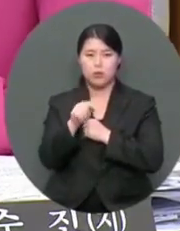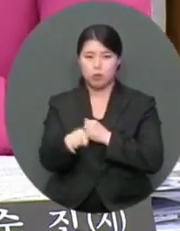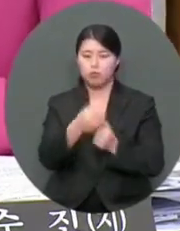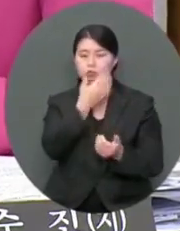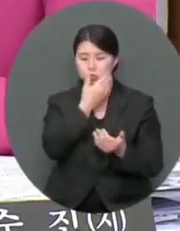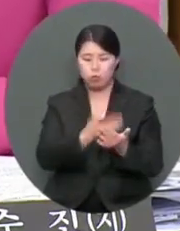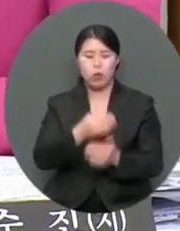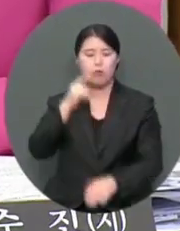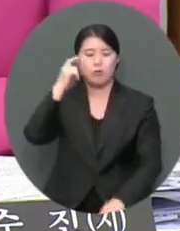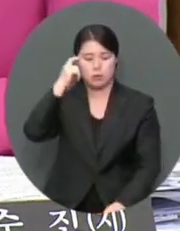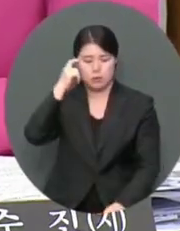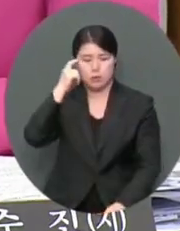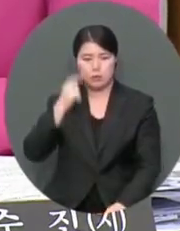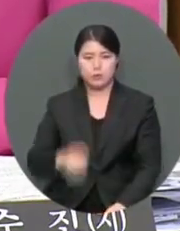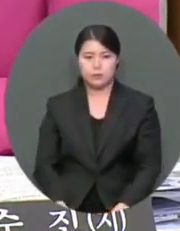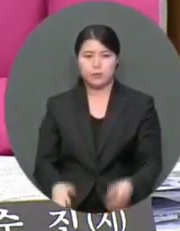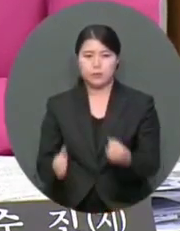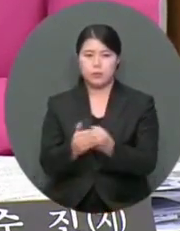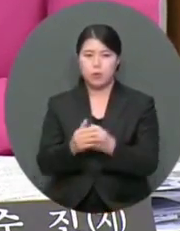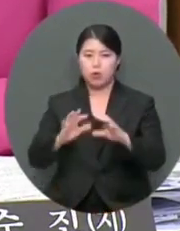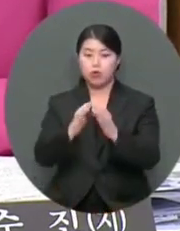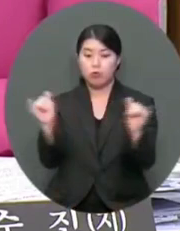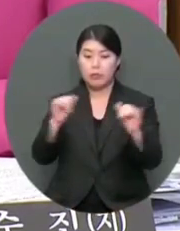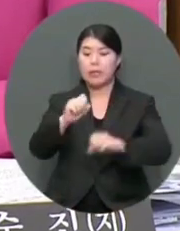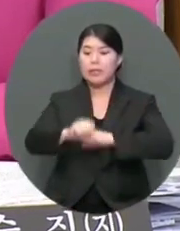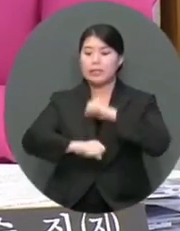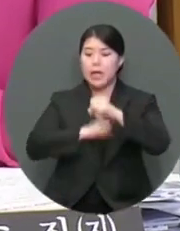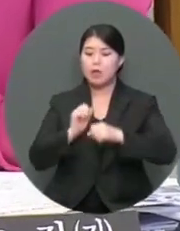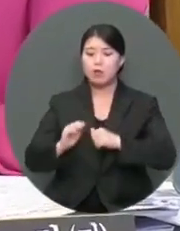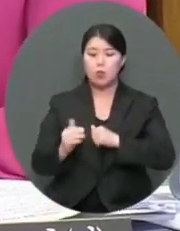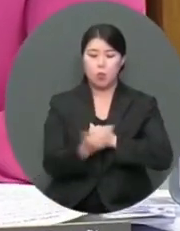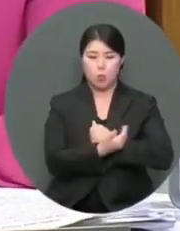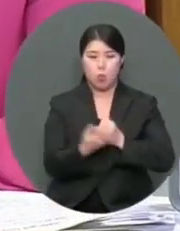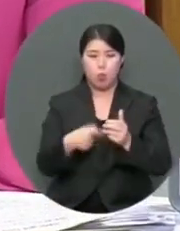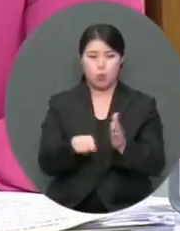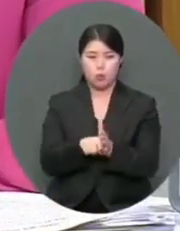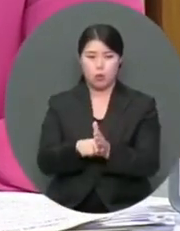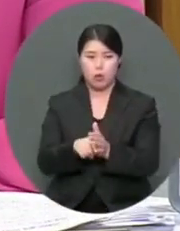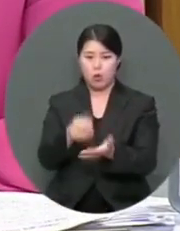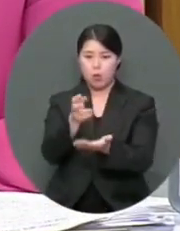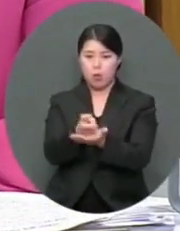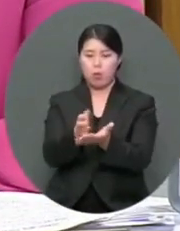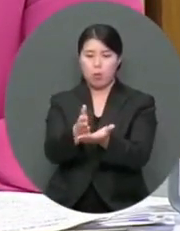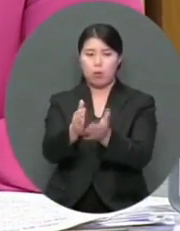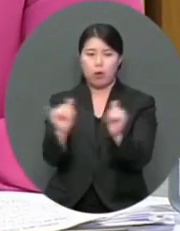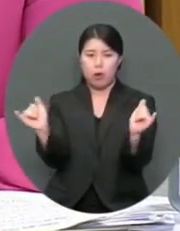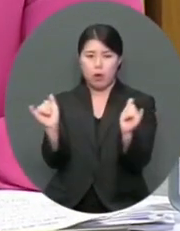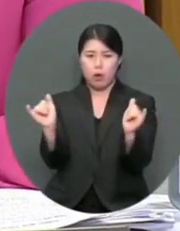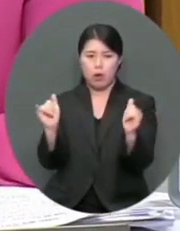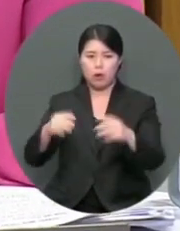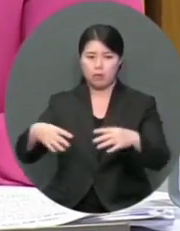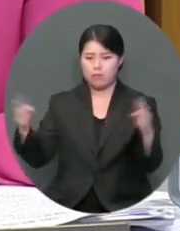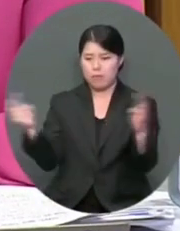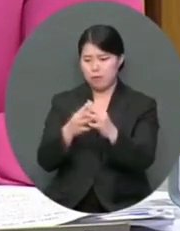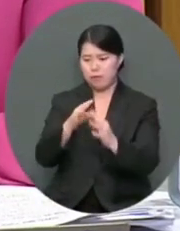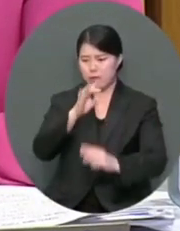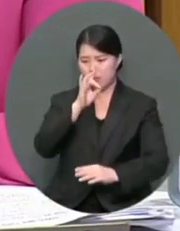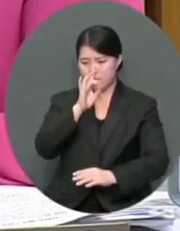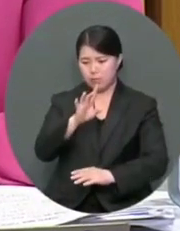중요하다고 생각했기 때문에 저는 국민의 자유를 지키는데 법관이 타협해서는 안 되고